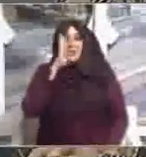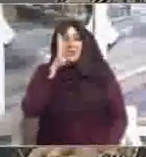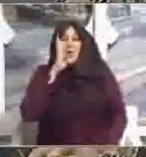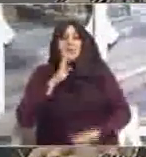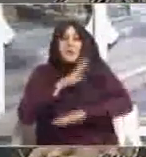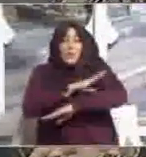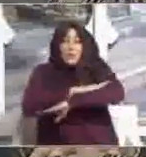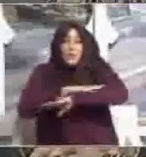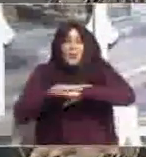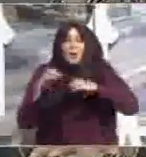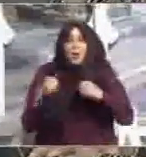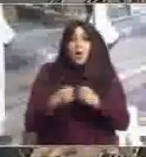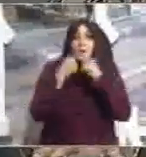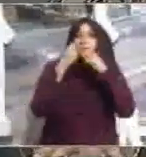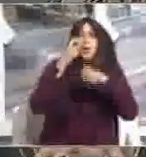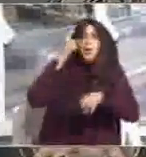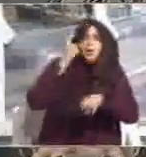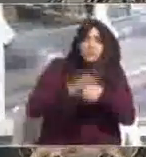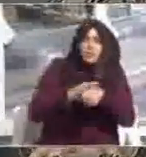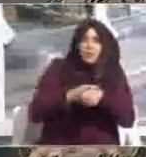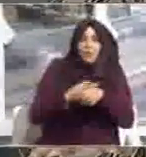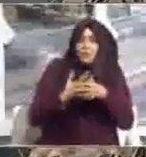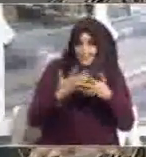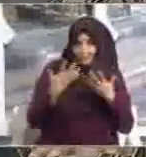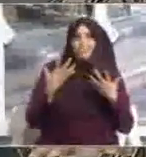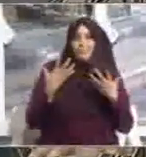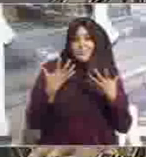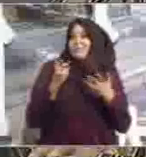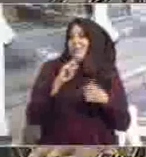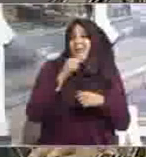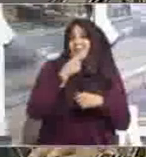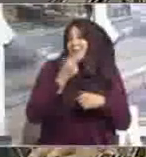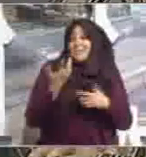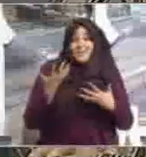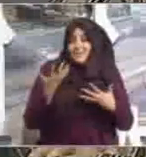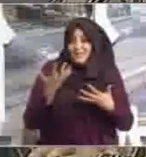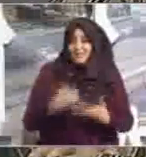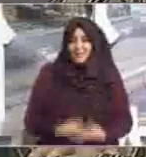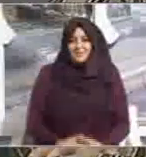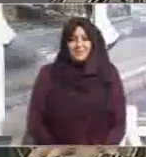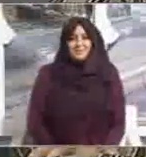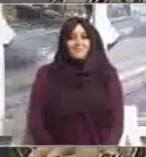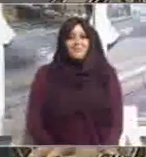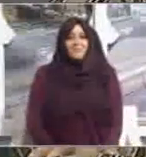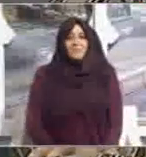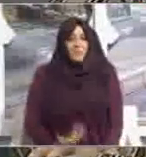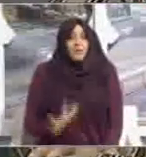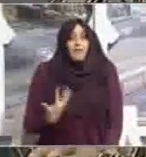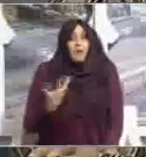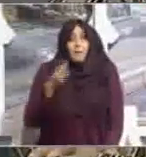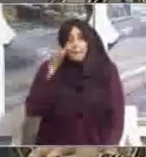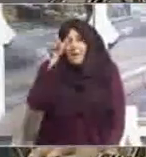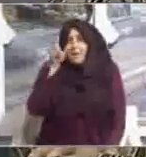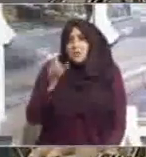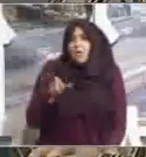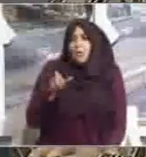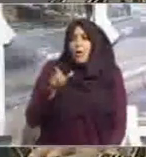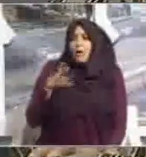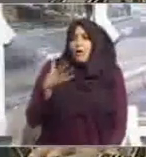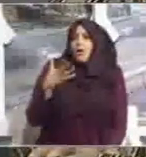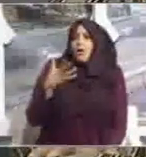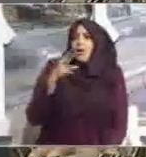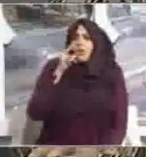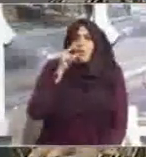شوف باش تجمع بين الحنانة وبين الشجاعة ماهيش بالسهلة. صح. يعني إنسان يكون بمعنى